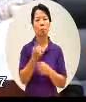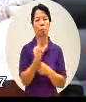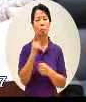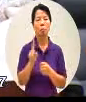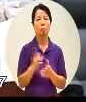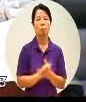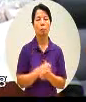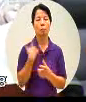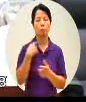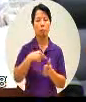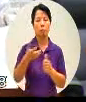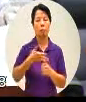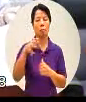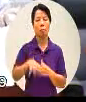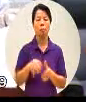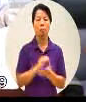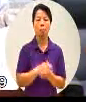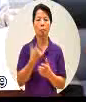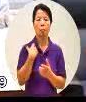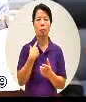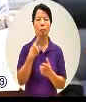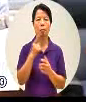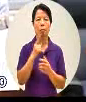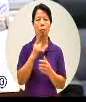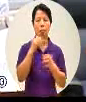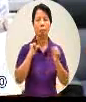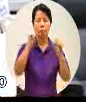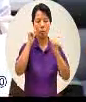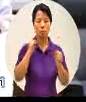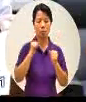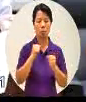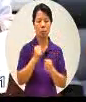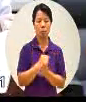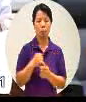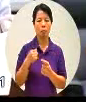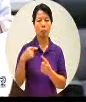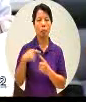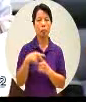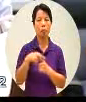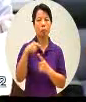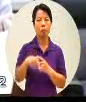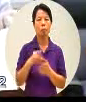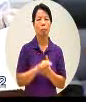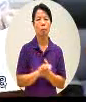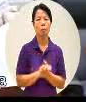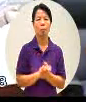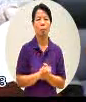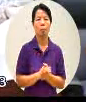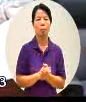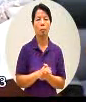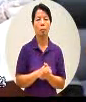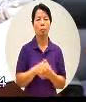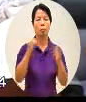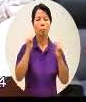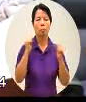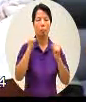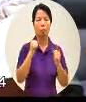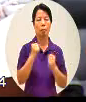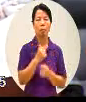讲来讲，教育部有一个测体能的分数，我来讲啊。体适能的物